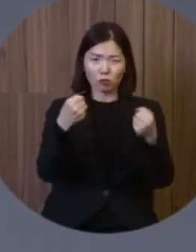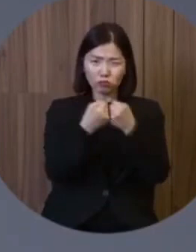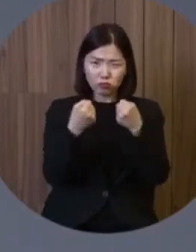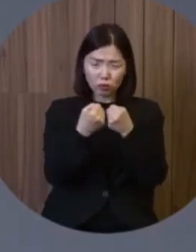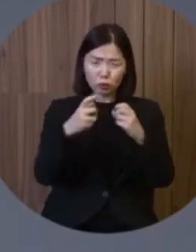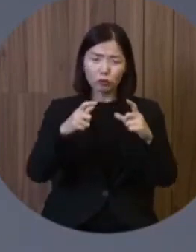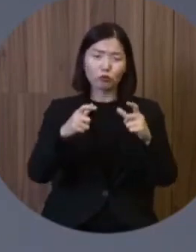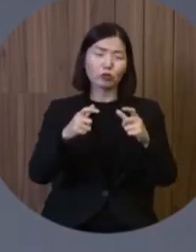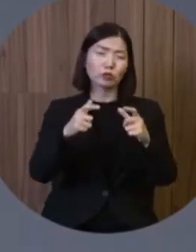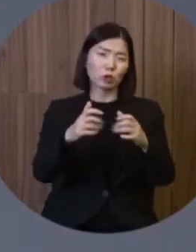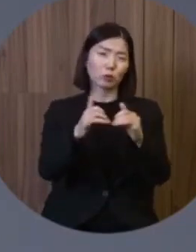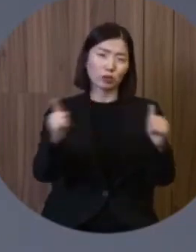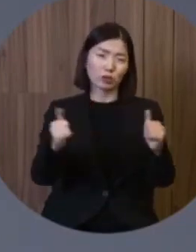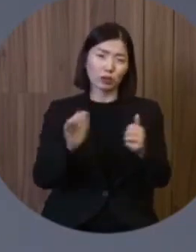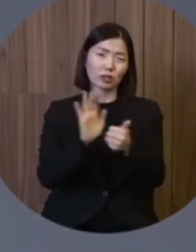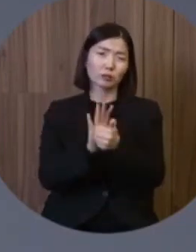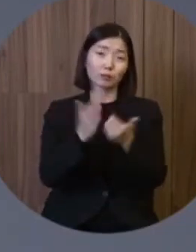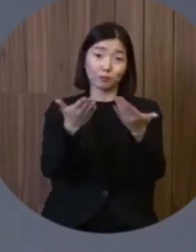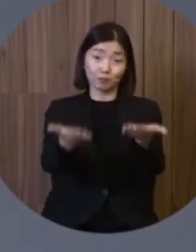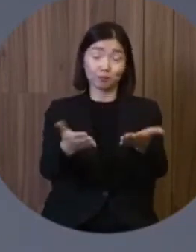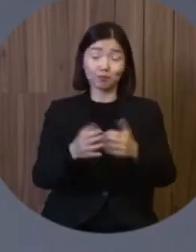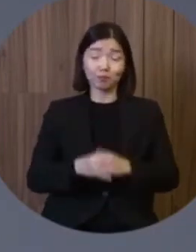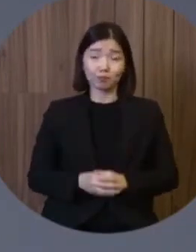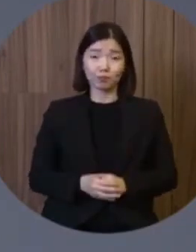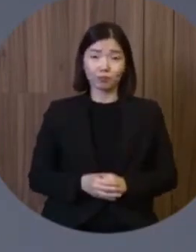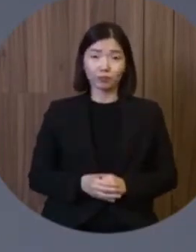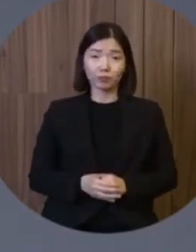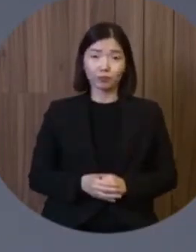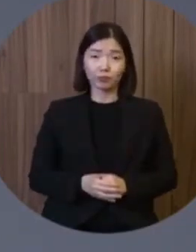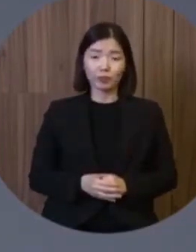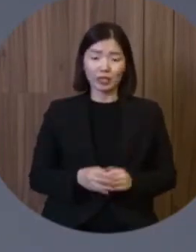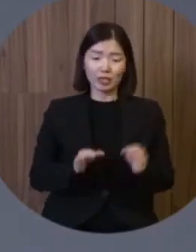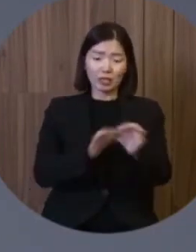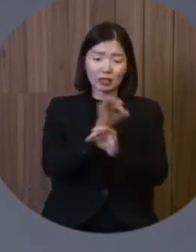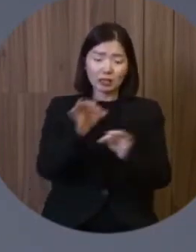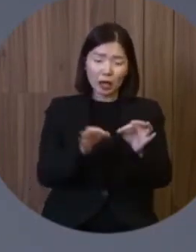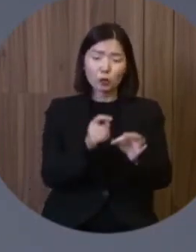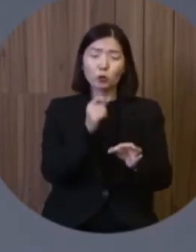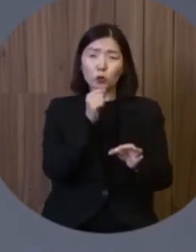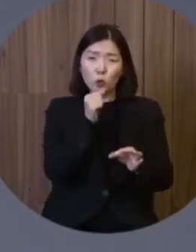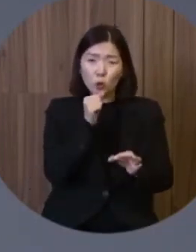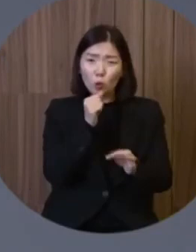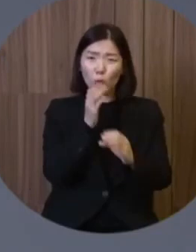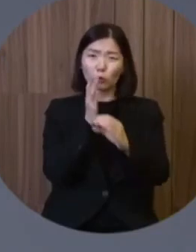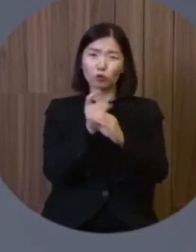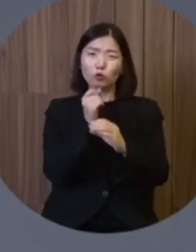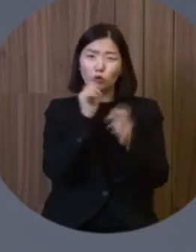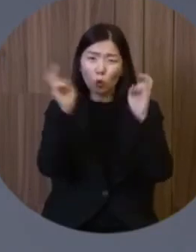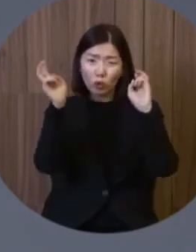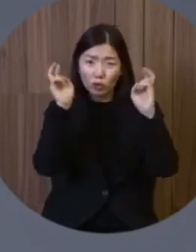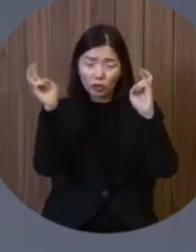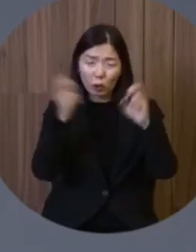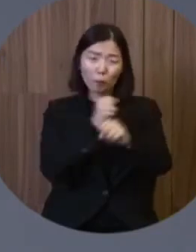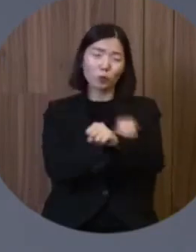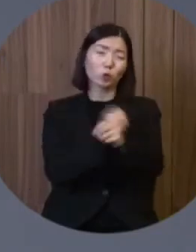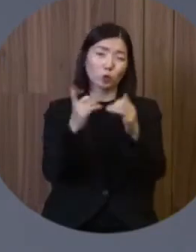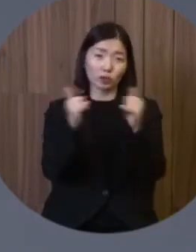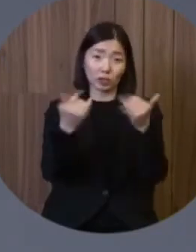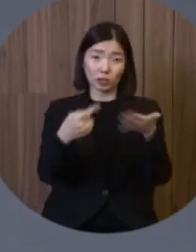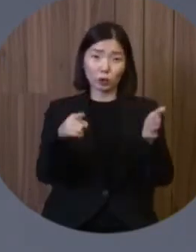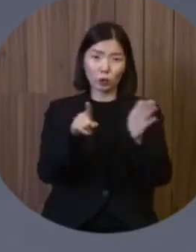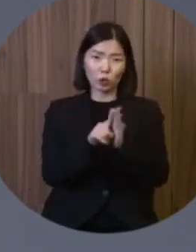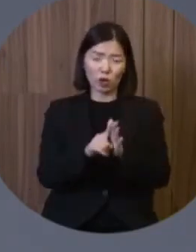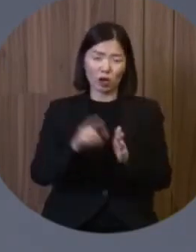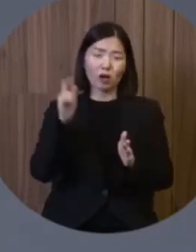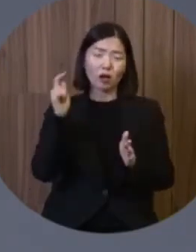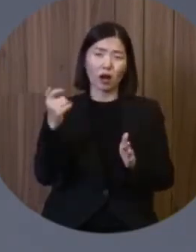국민에게 힘을 보태는 일부터 시작하겠습니다. 자영업, 소상공인, 중소기업, 노동자들을 위한